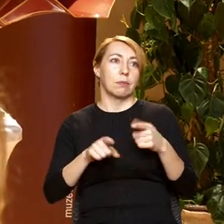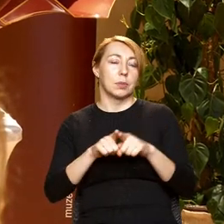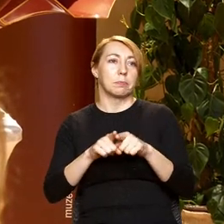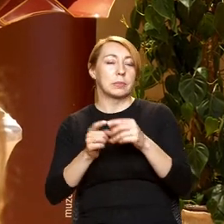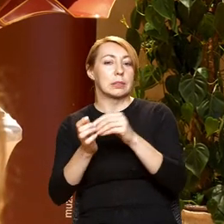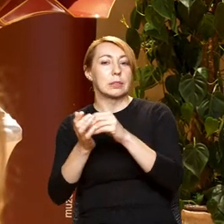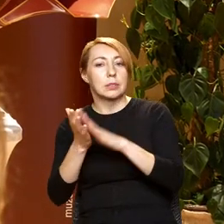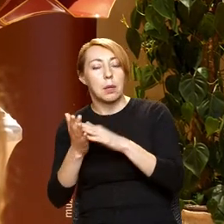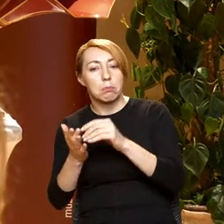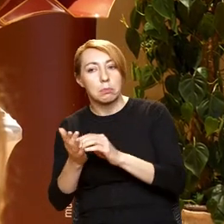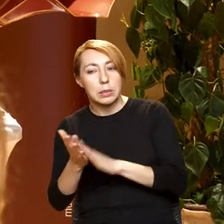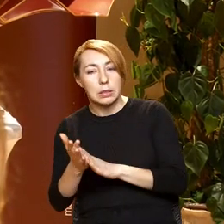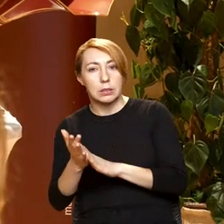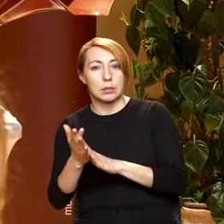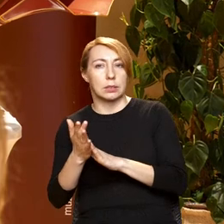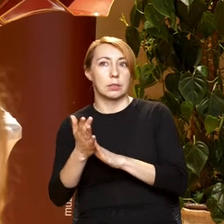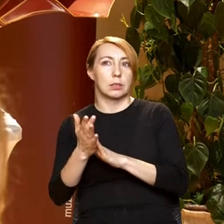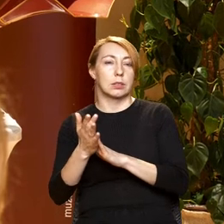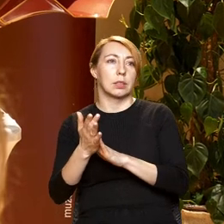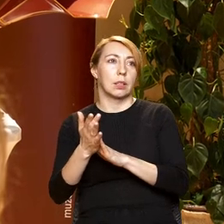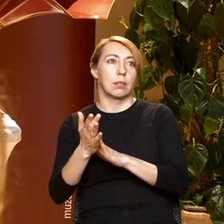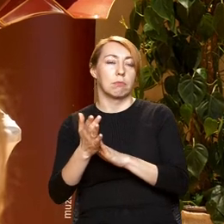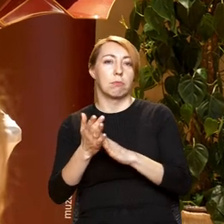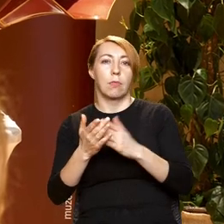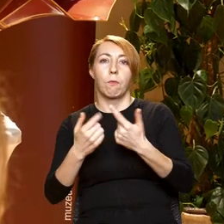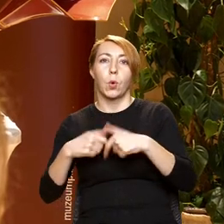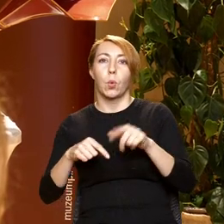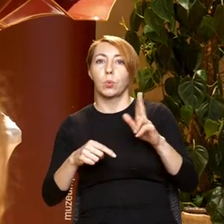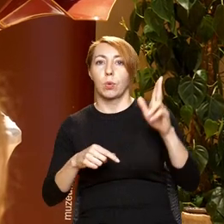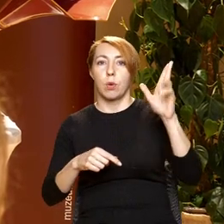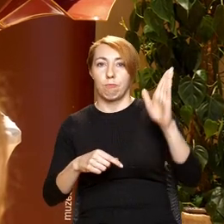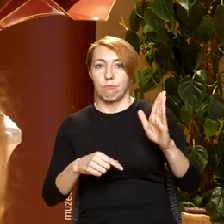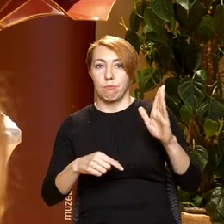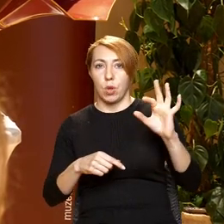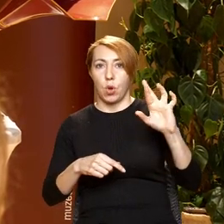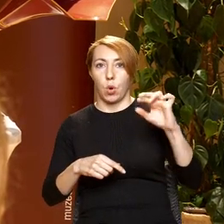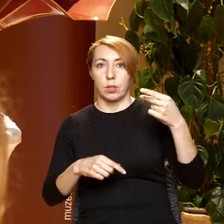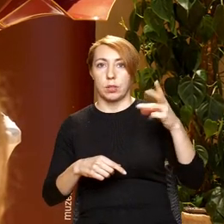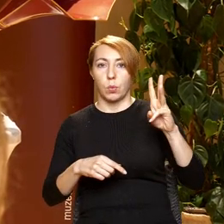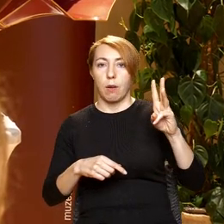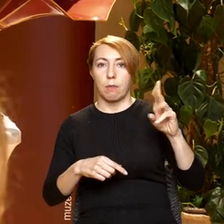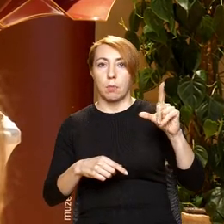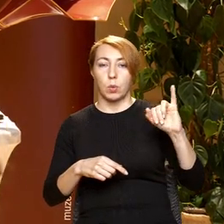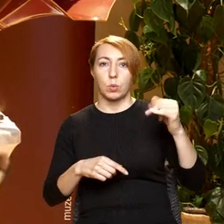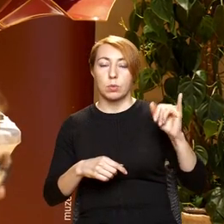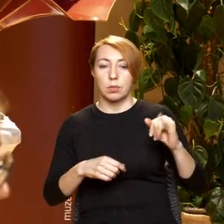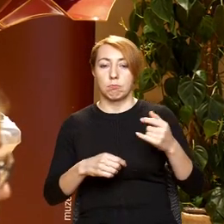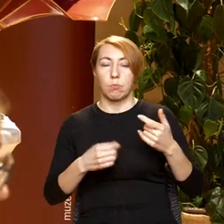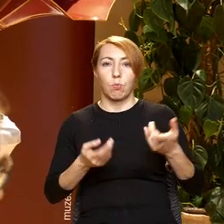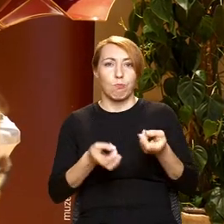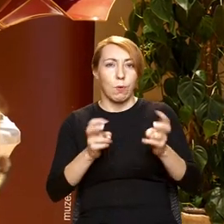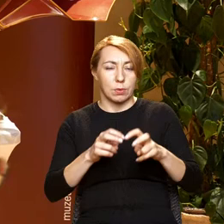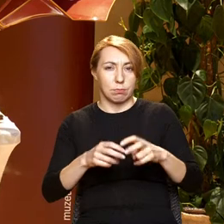zapisach wykonywanych przez Bronisława Piłsudskiego powstały opracowania